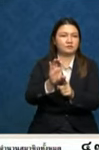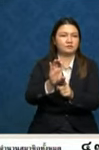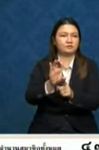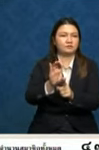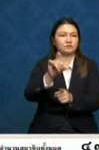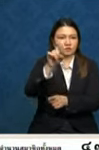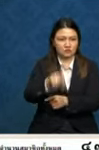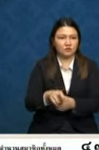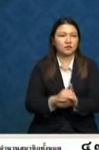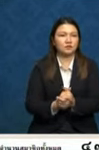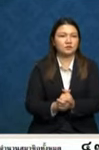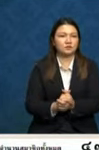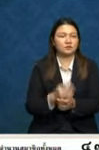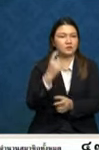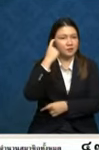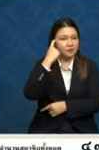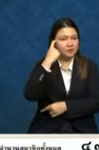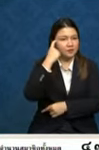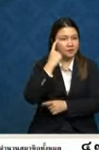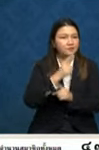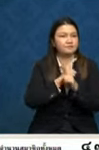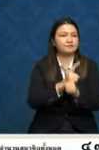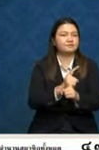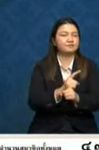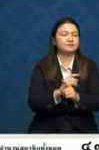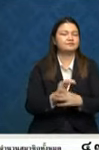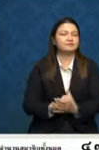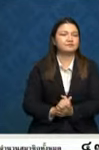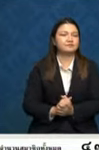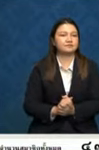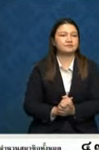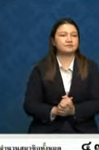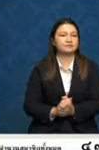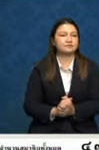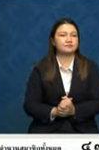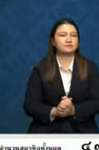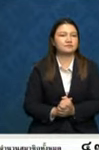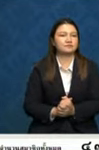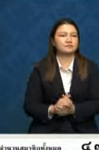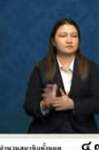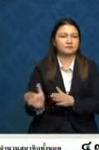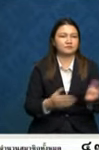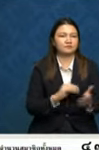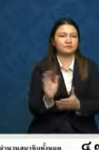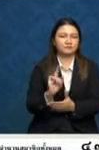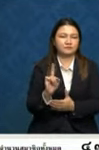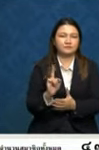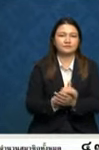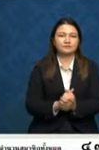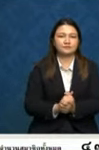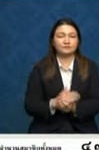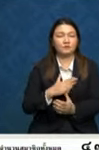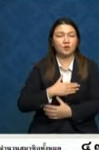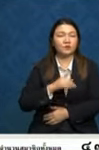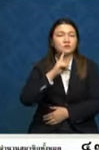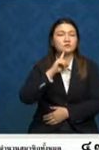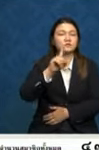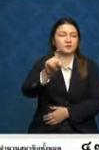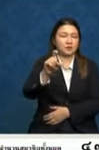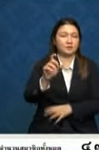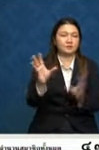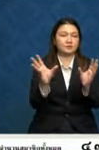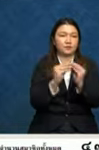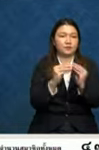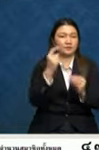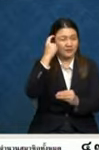ก็ขอยึดหลักการนะครับท่านครับต่อไปนะครับผมขอถามมติที่ประชุมว่าจะเ